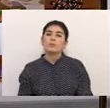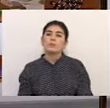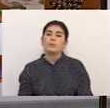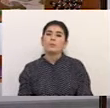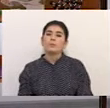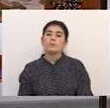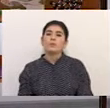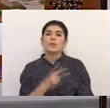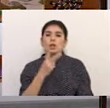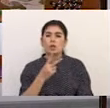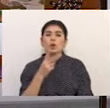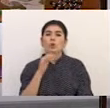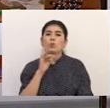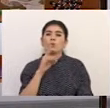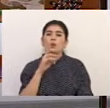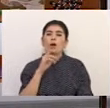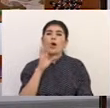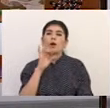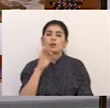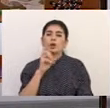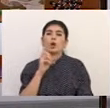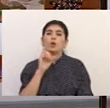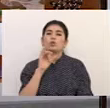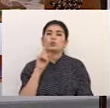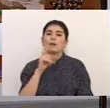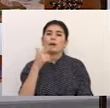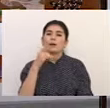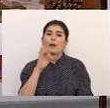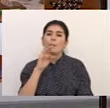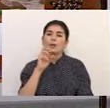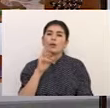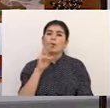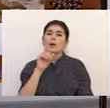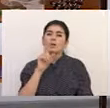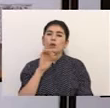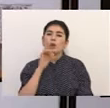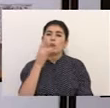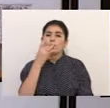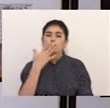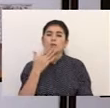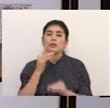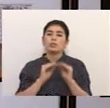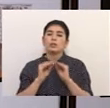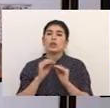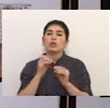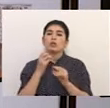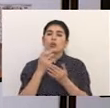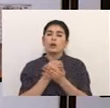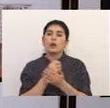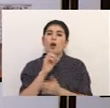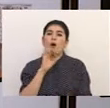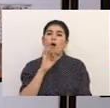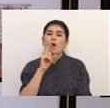Ikki yoki undan ortiq sodda gapning o'zaro grammatik va mazmuniy munosabatidan tashkil topgan,